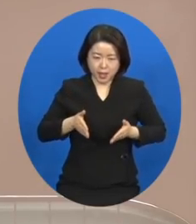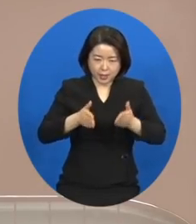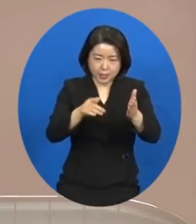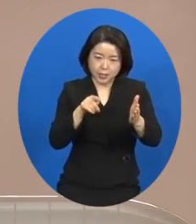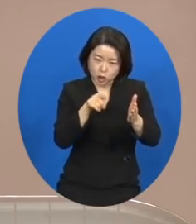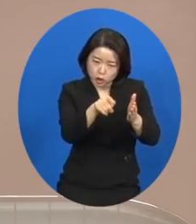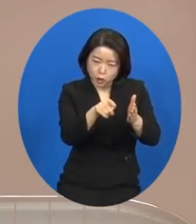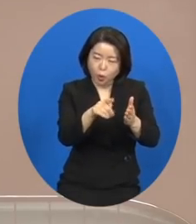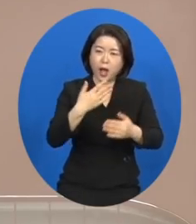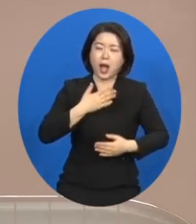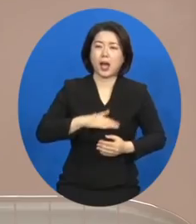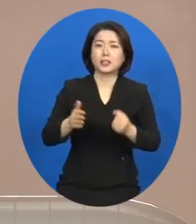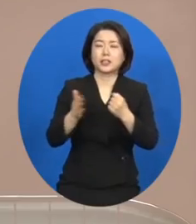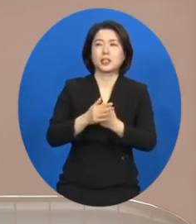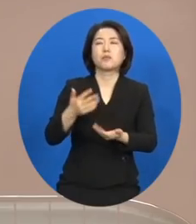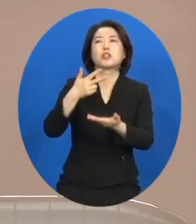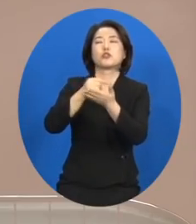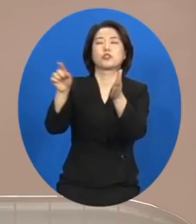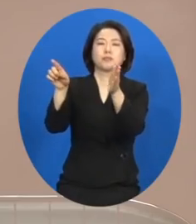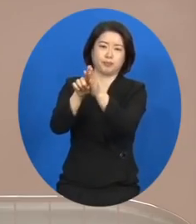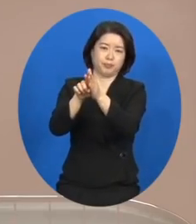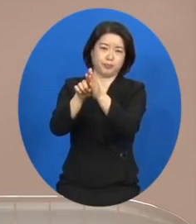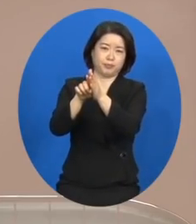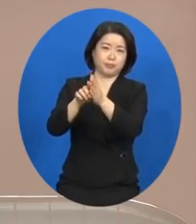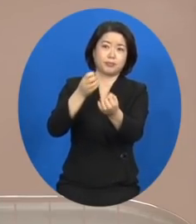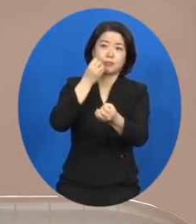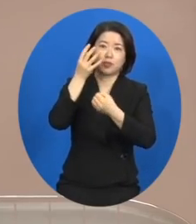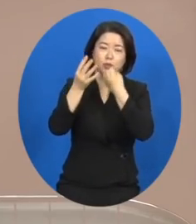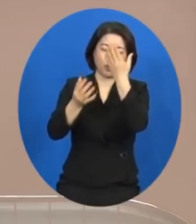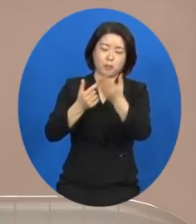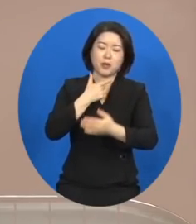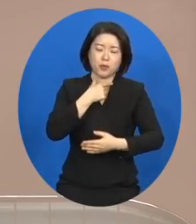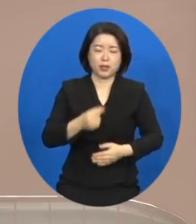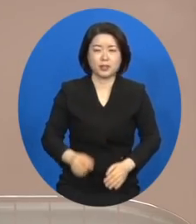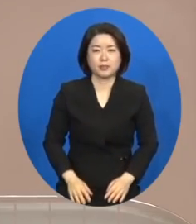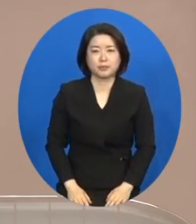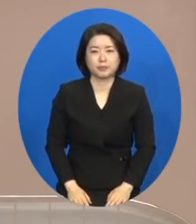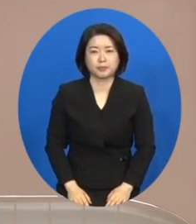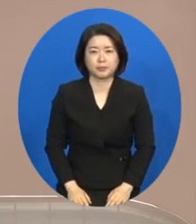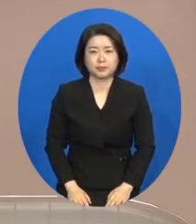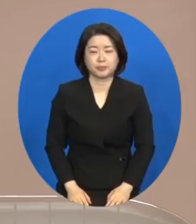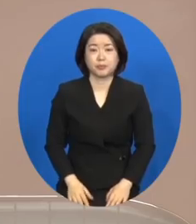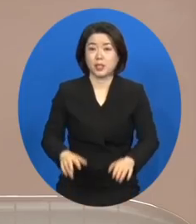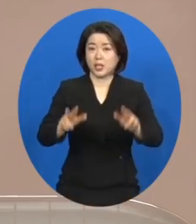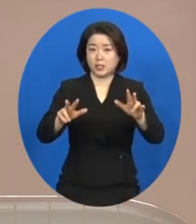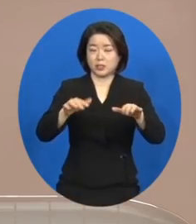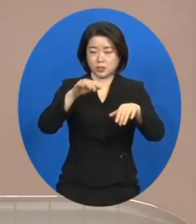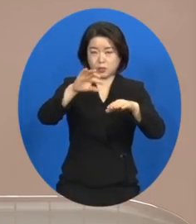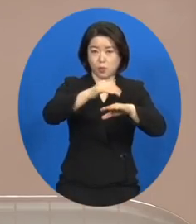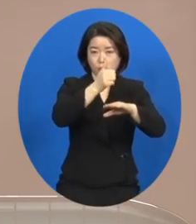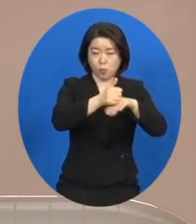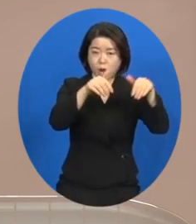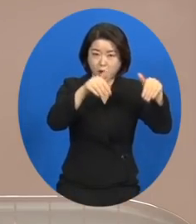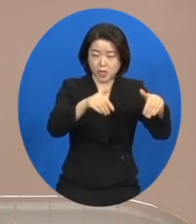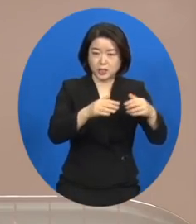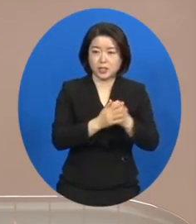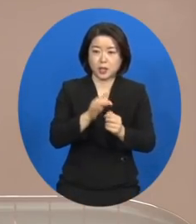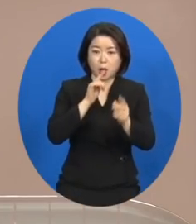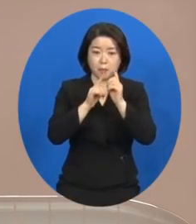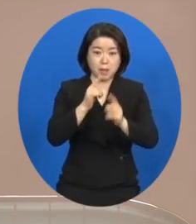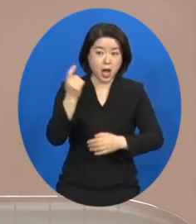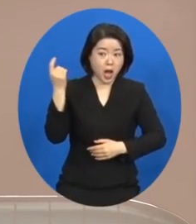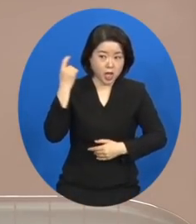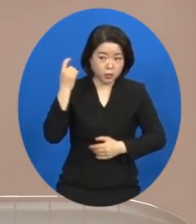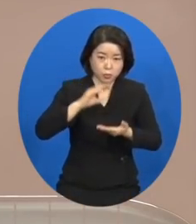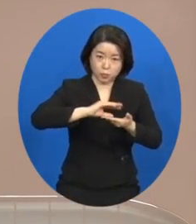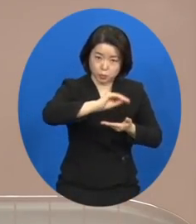저는 신뢰합니다 라는 고백을 하기를 원하신다는 거죠. 지금 왕의 신하가 말씀을 믿고 돌아갑니다.